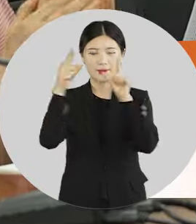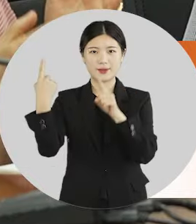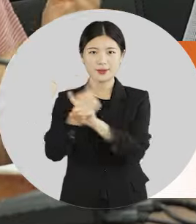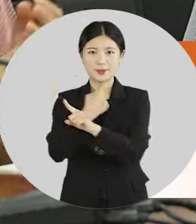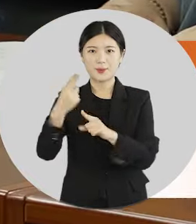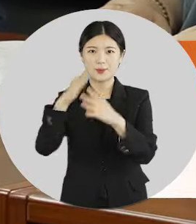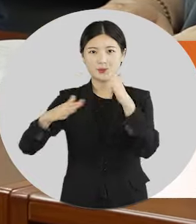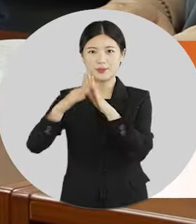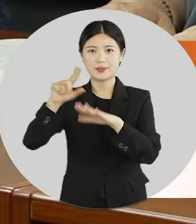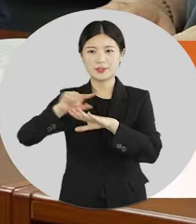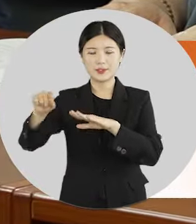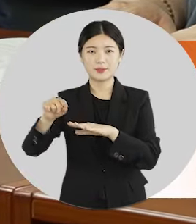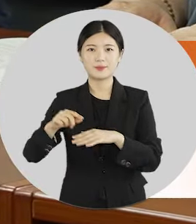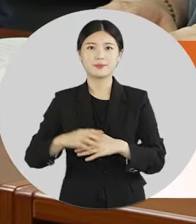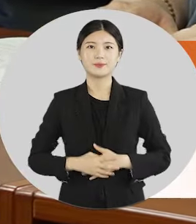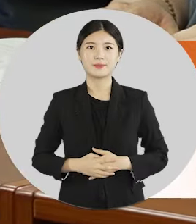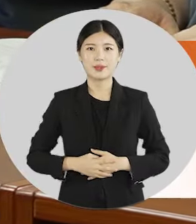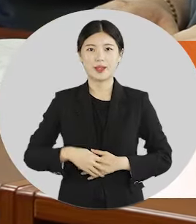한국생활개선공주시연합회, 사단법인